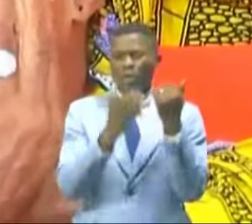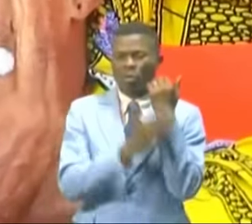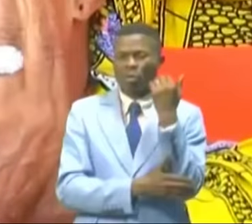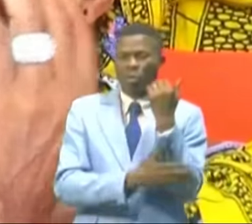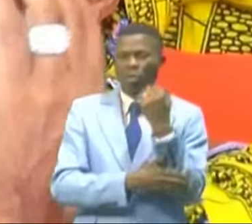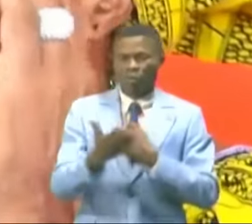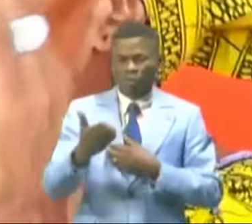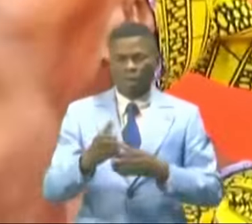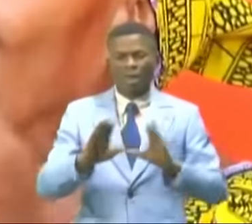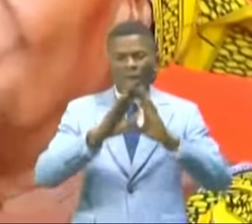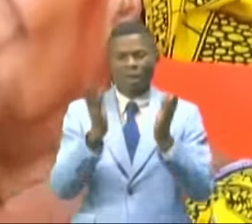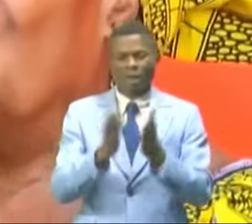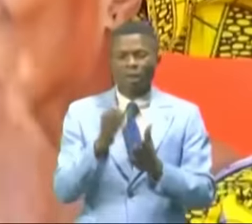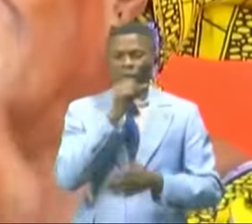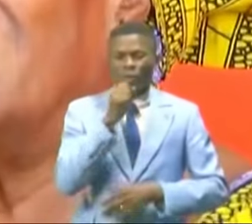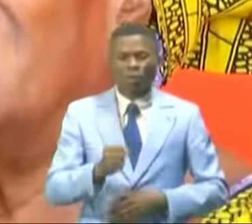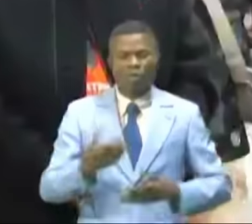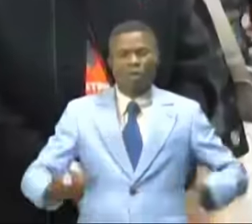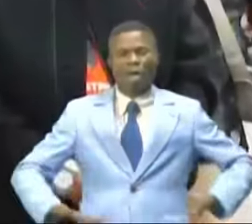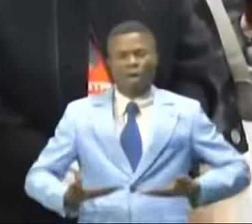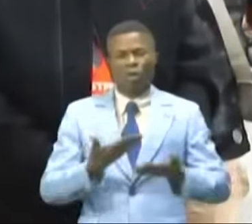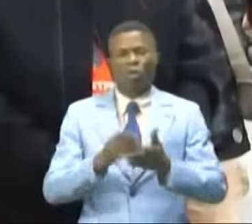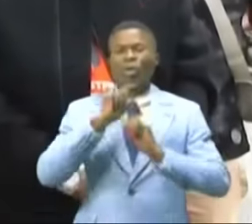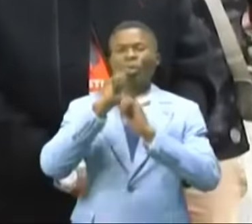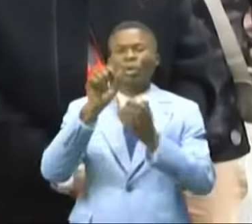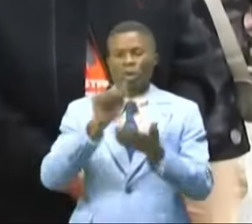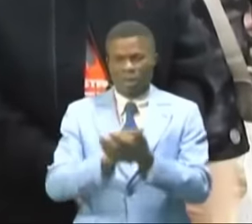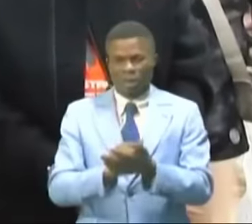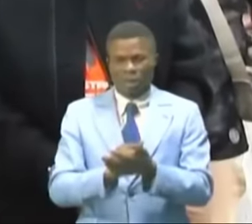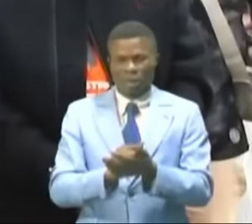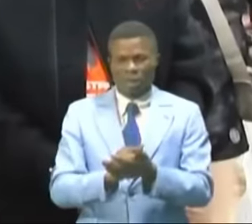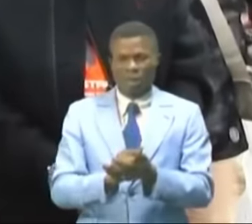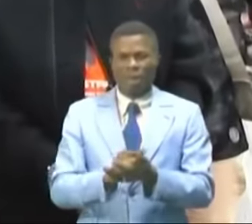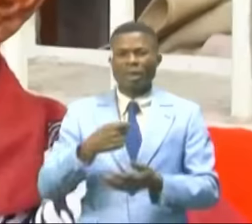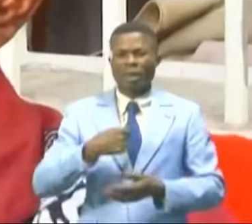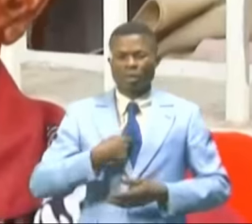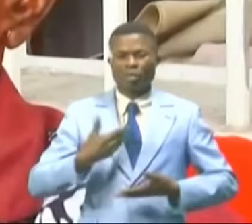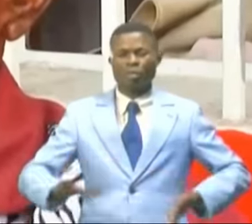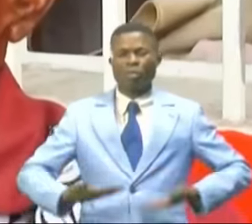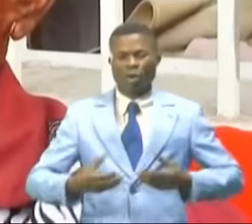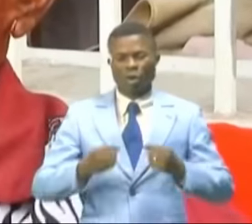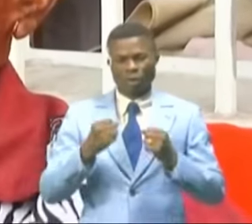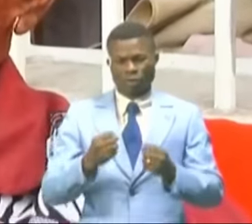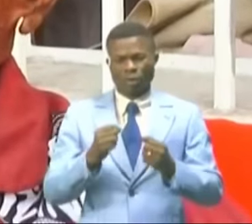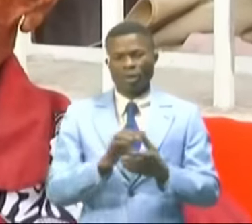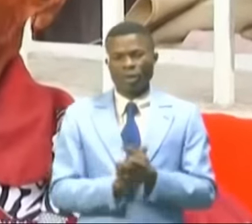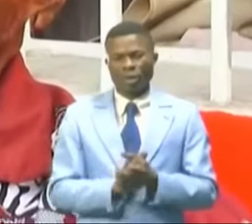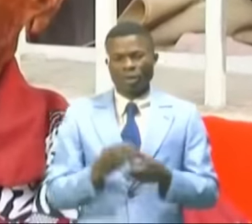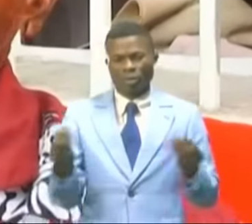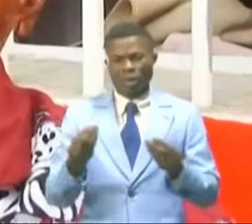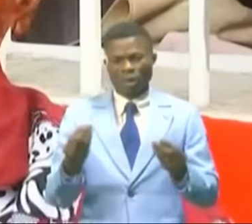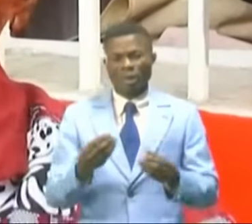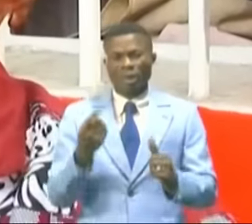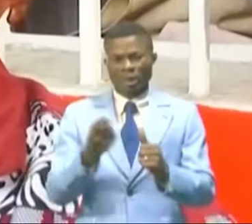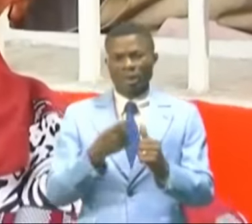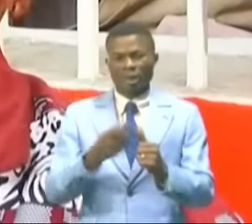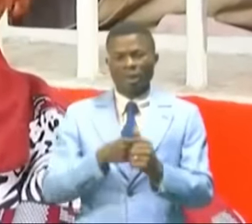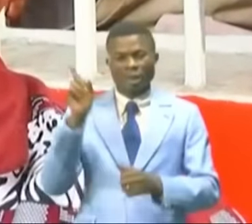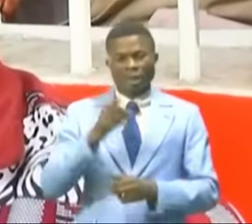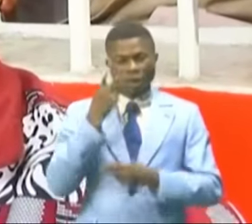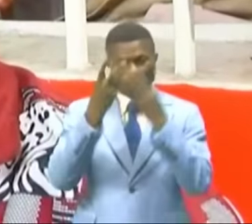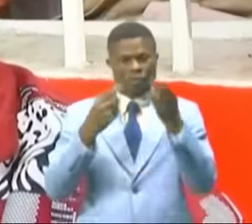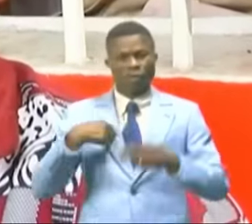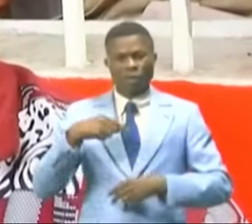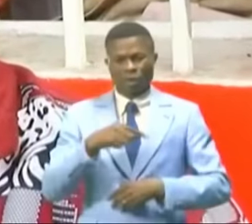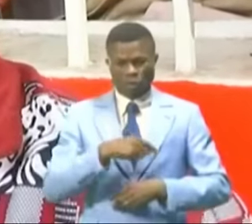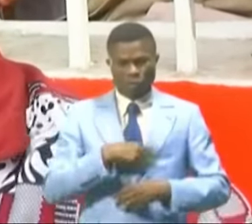apprécié le geste teinté d'humanisme. Je suis ravi de le voir encore une fois ici. Nous sommes très contents et surtout quand ils viennent par les